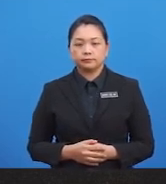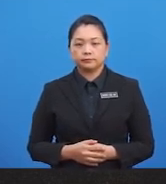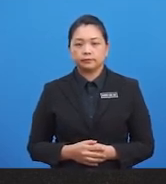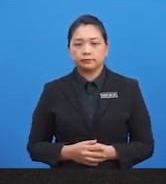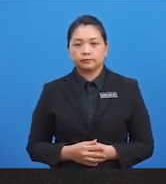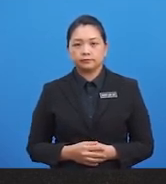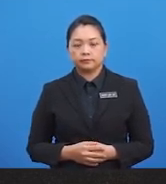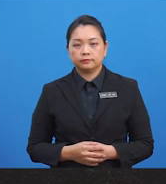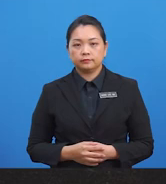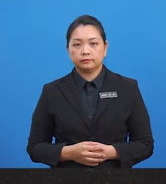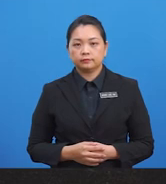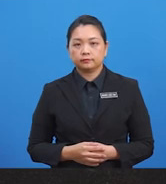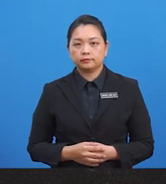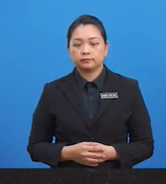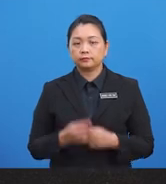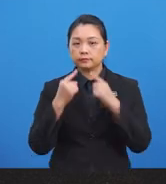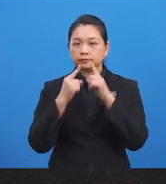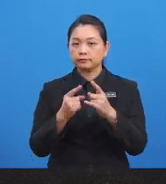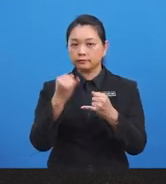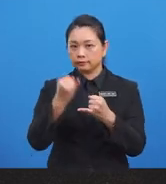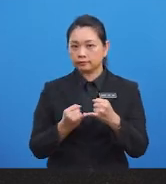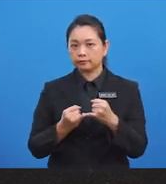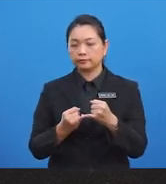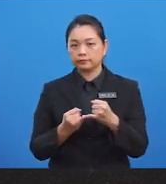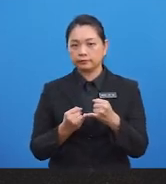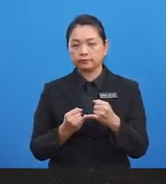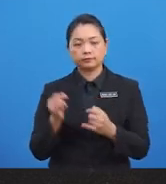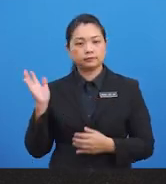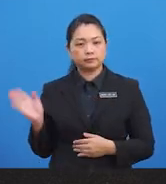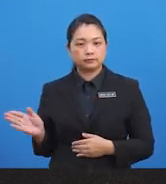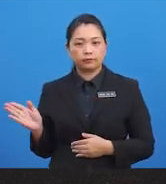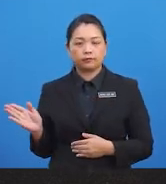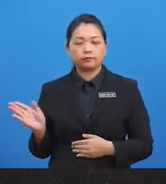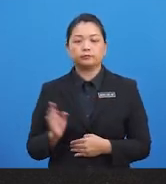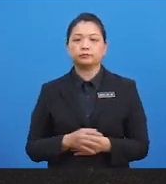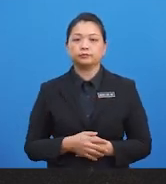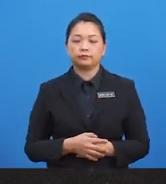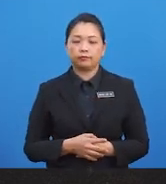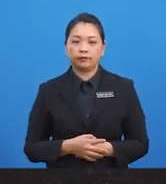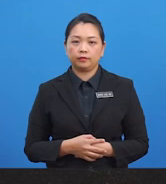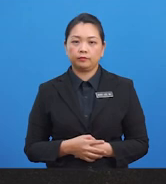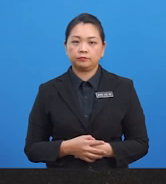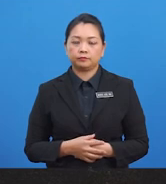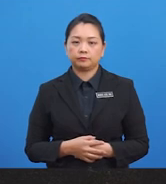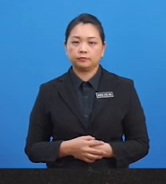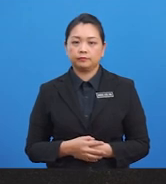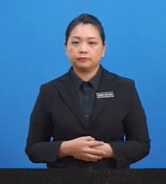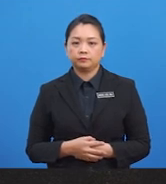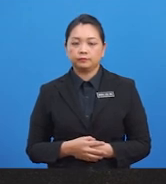jawapan akhir ialah negatif 2 per 3